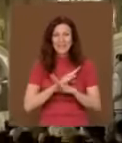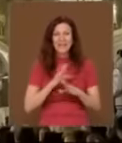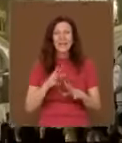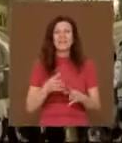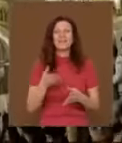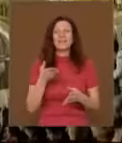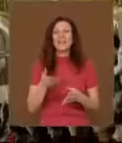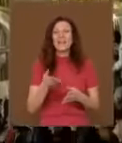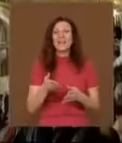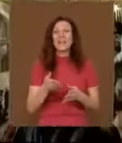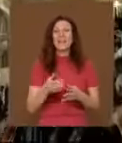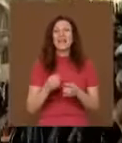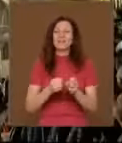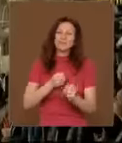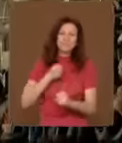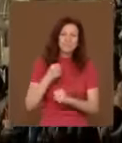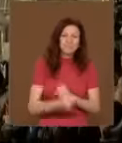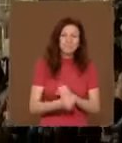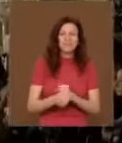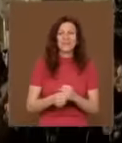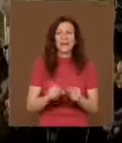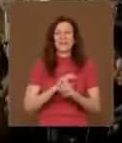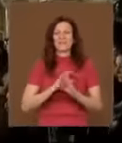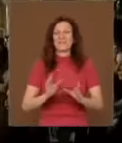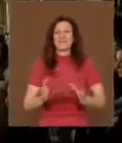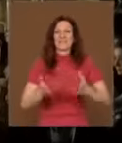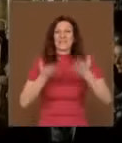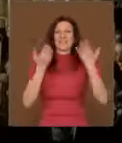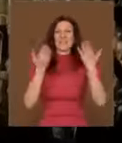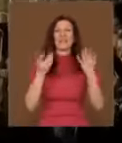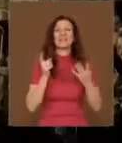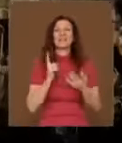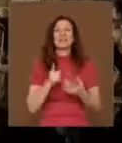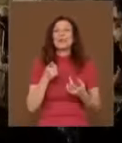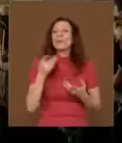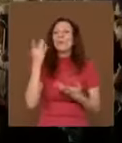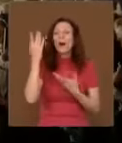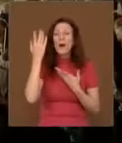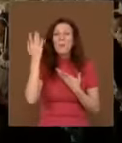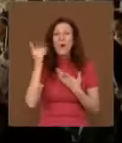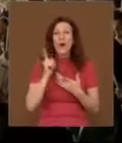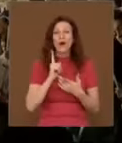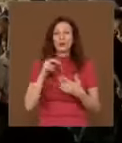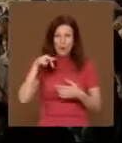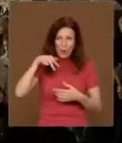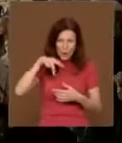живот, ти умъртви ада с блясъка на Твоето божество.